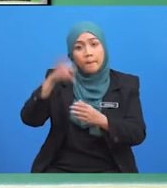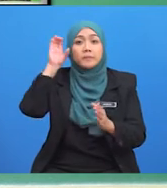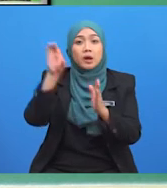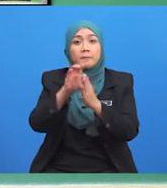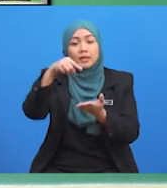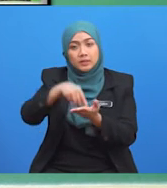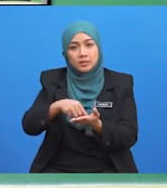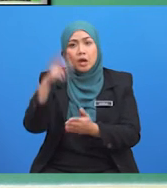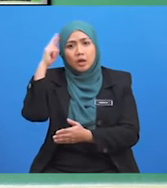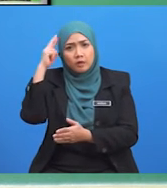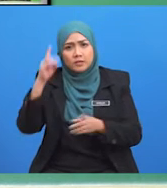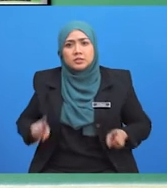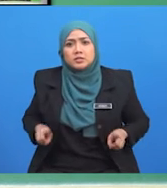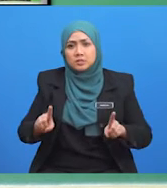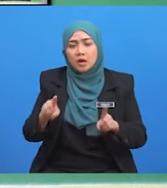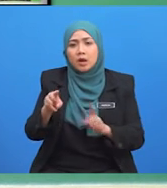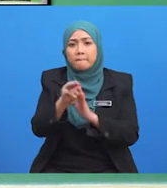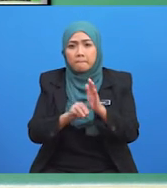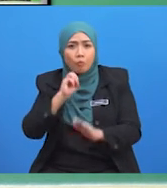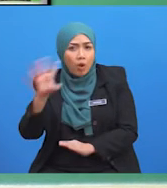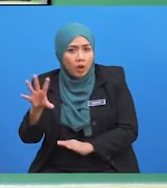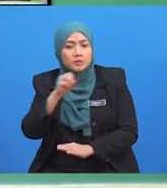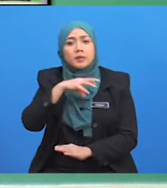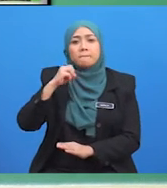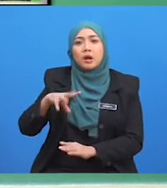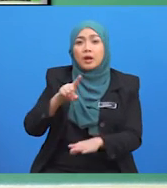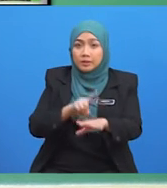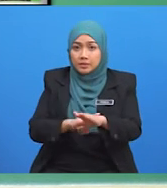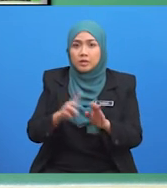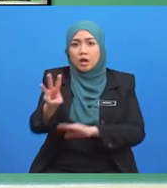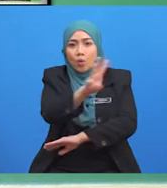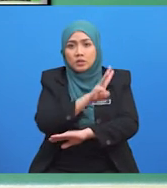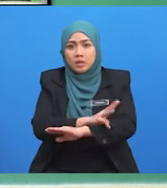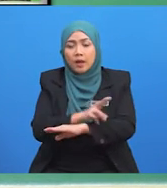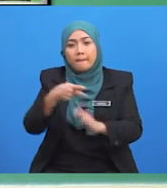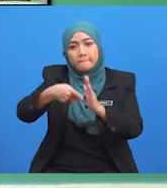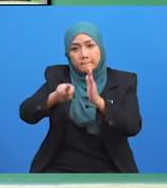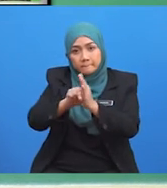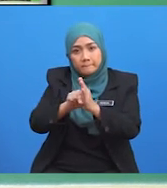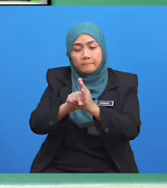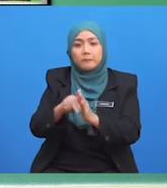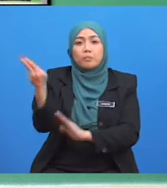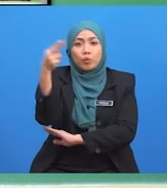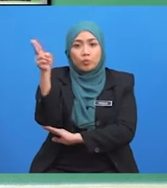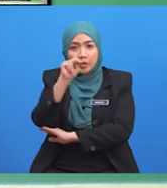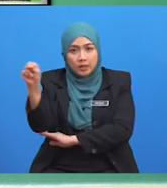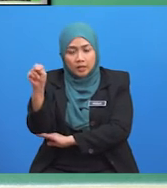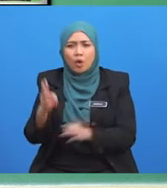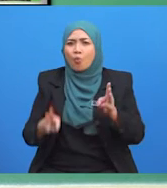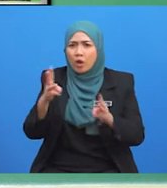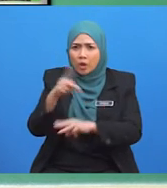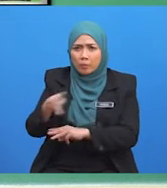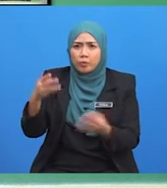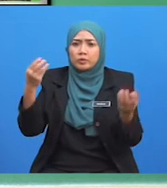ini, Ravi sedang membuang sampah di kawasan perhutanan walaupun terdapat